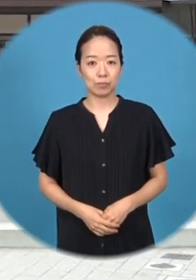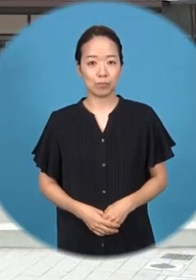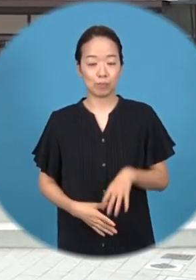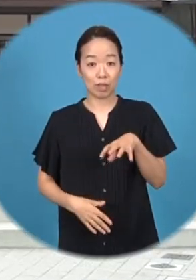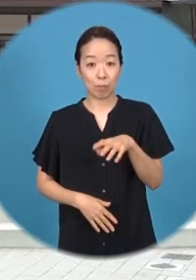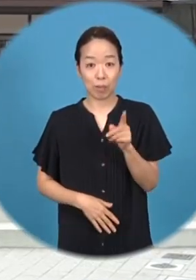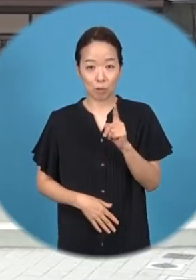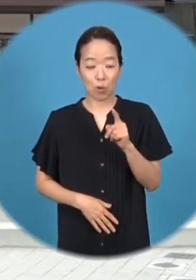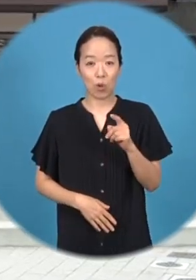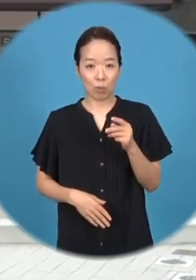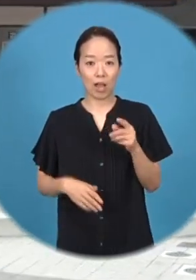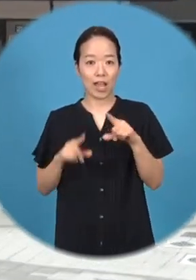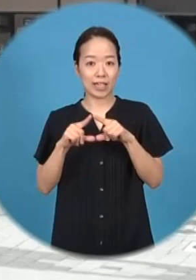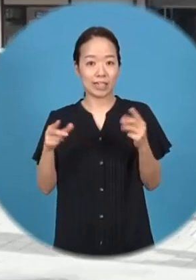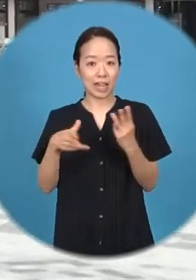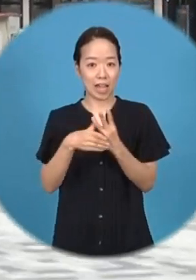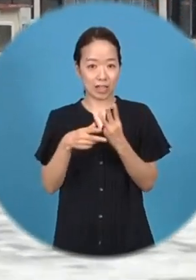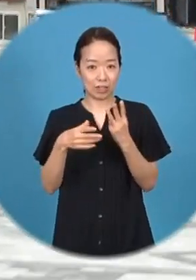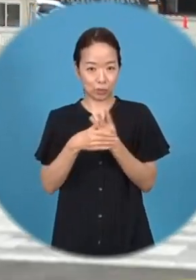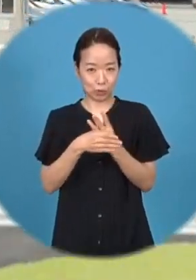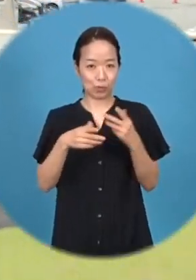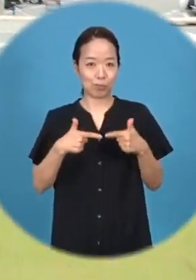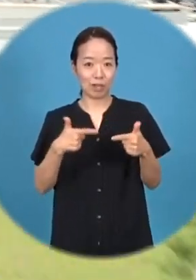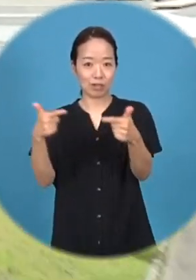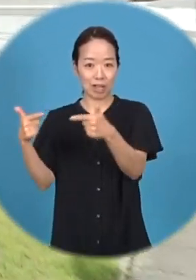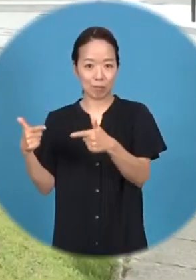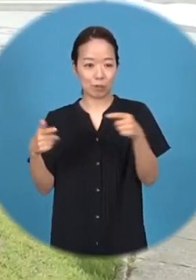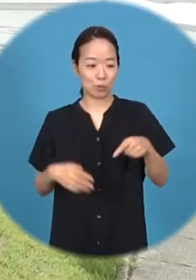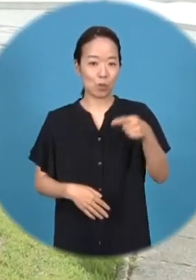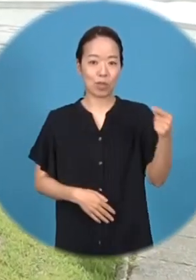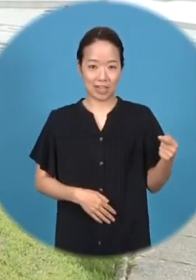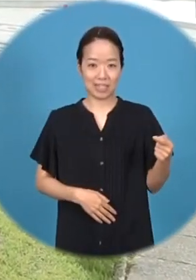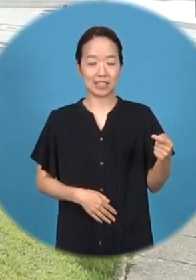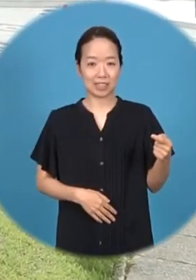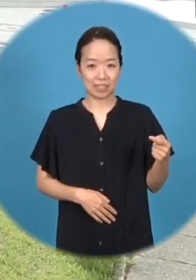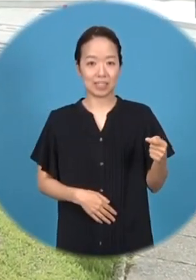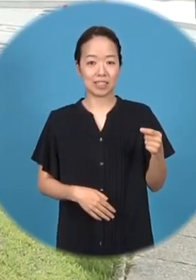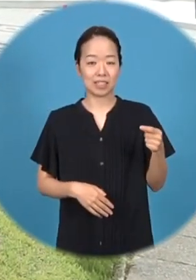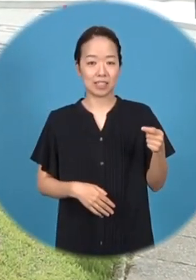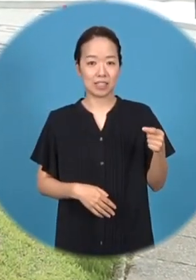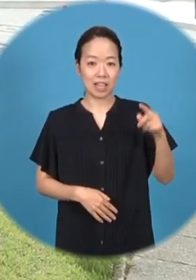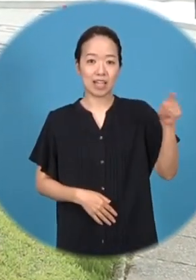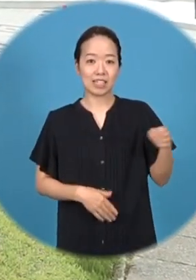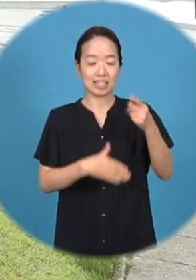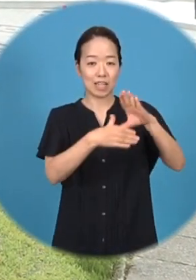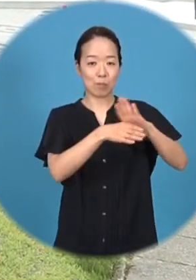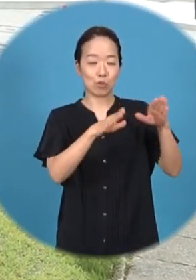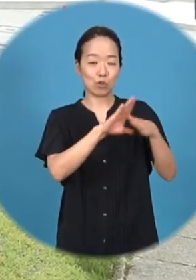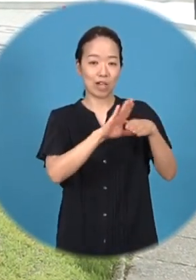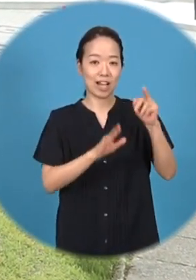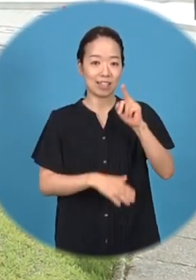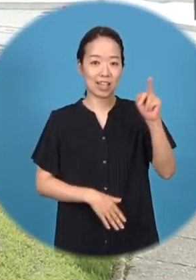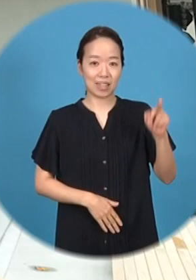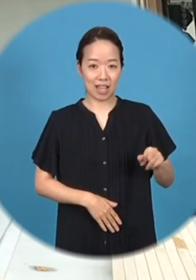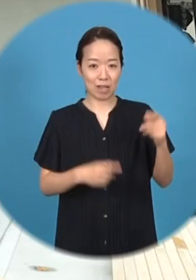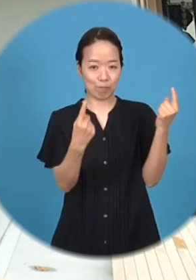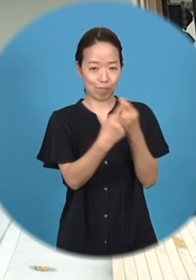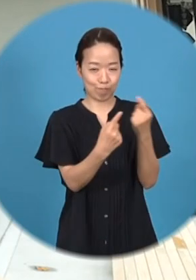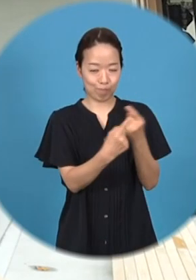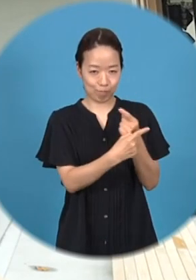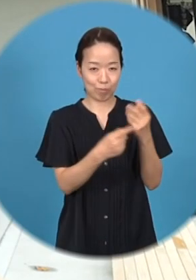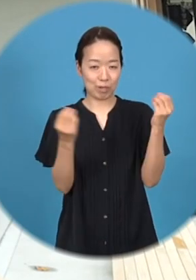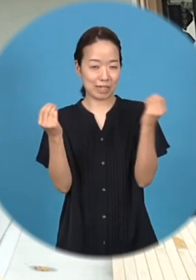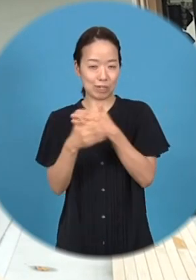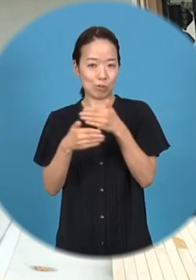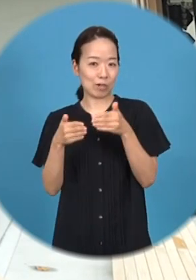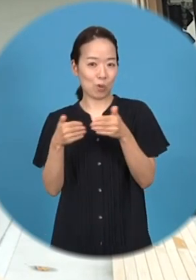場所は平湯バスターミナルのすぐお隣、旧飛騨北アルプス自然文化センターを改修しリニューアルオ